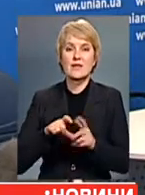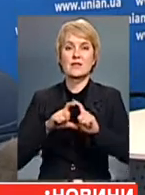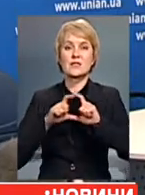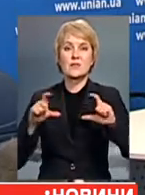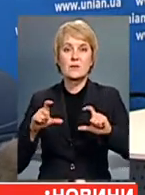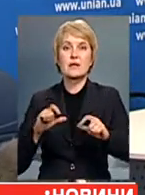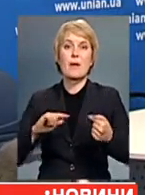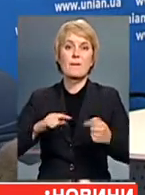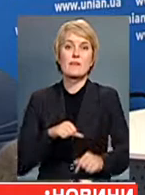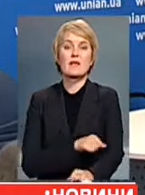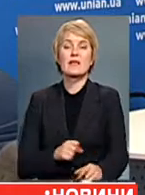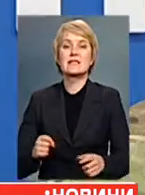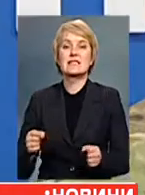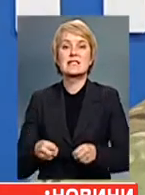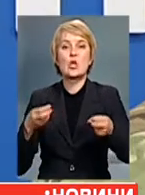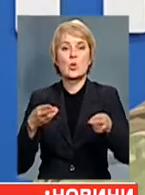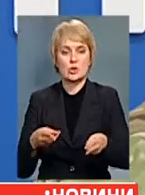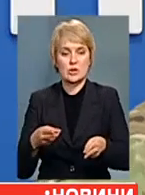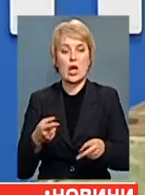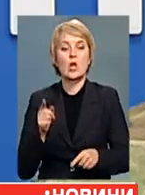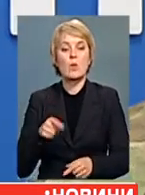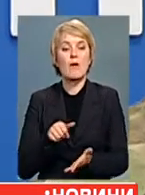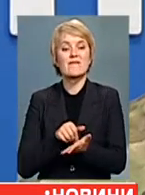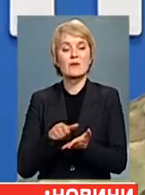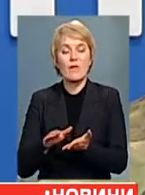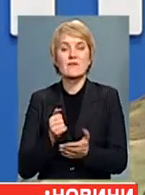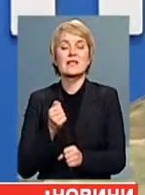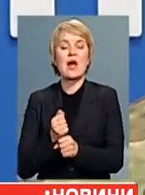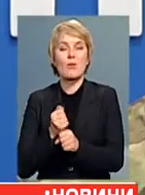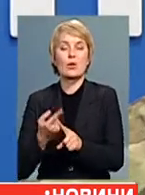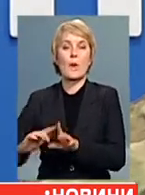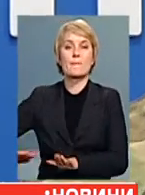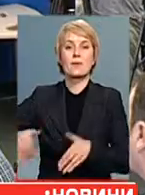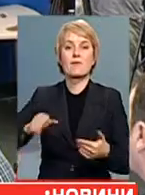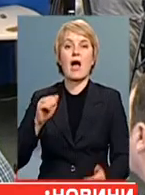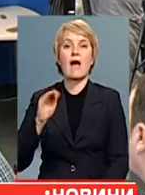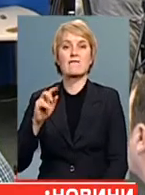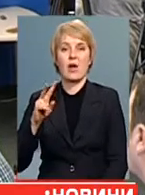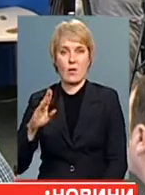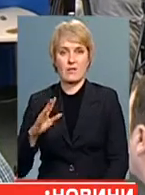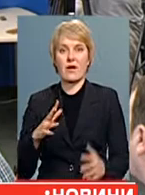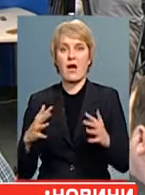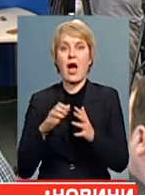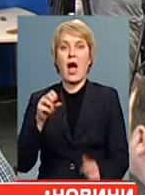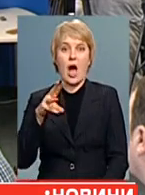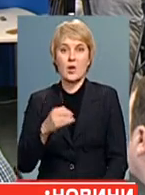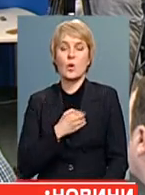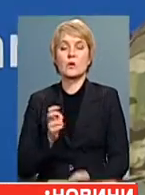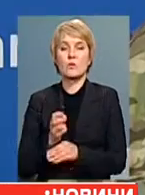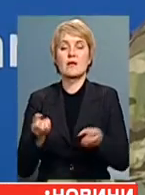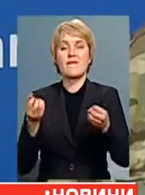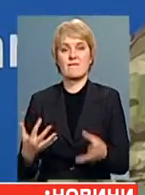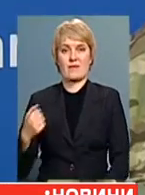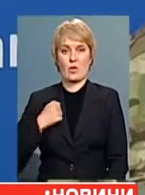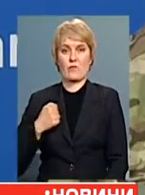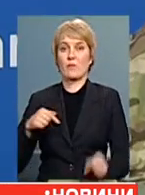роботи в Міністерстві внутрішніх справ, яку йому запропонував Арсен Аваков. В зону АТО хоче піти рядовим, вже готує відповідні документи. Цього